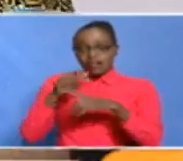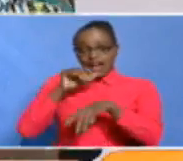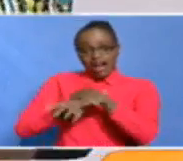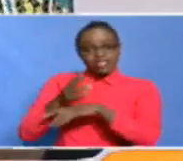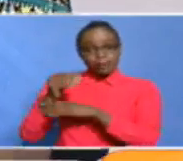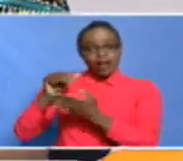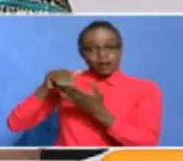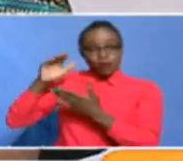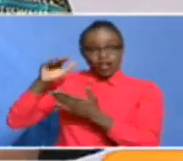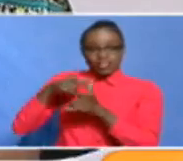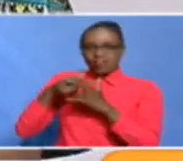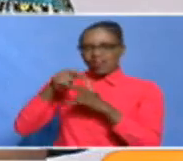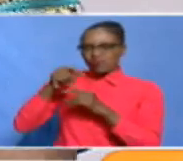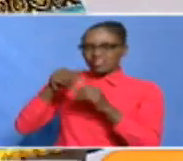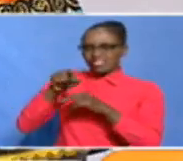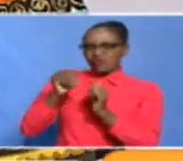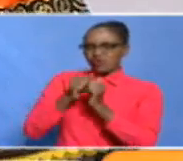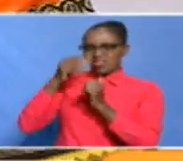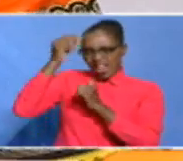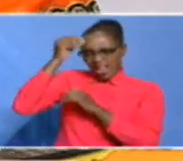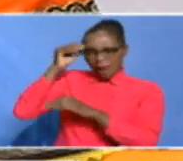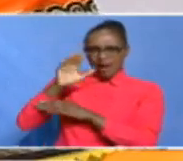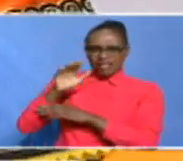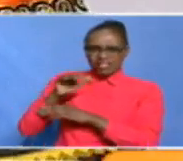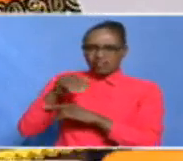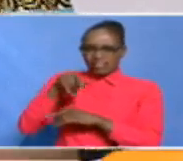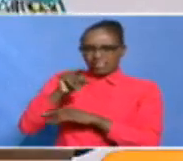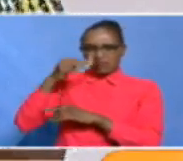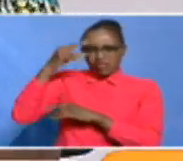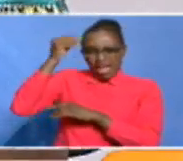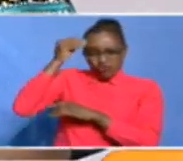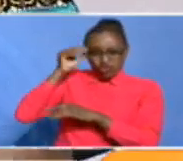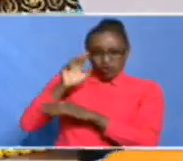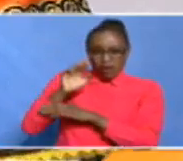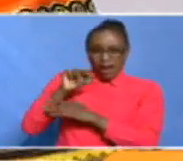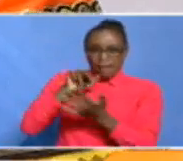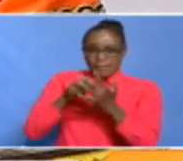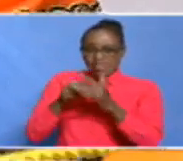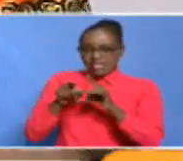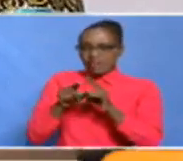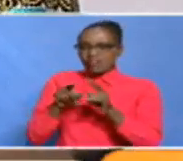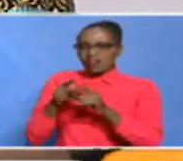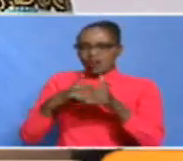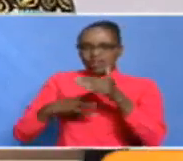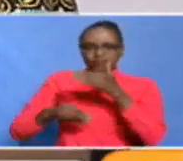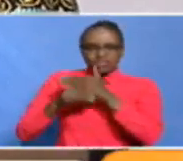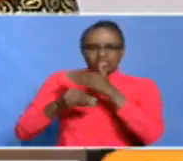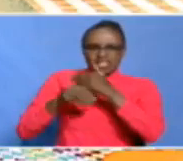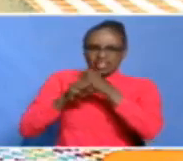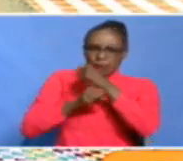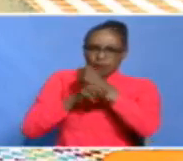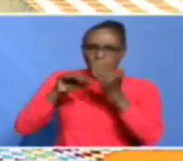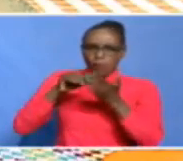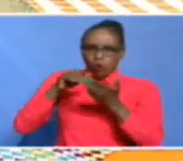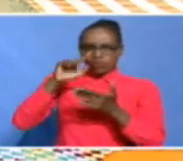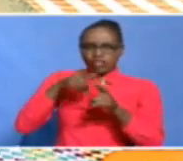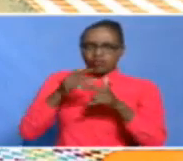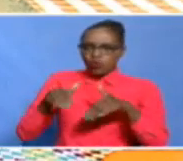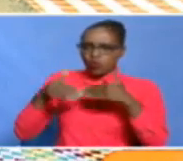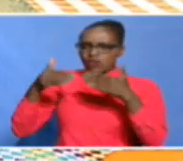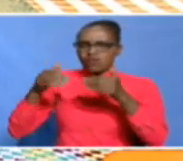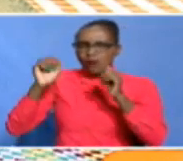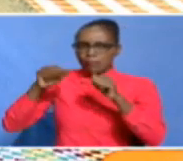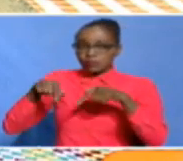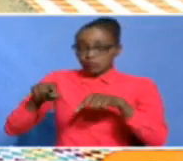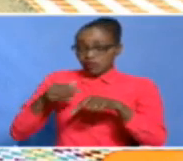sana kumliko yeye na elimu zake nyingi. Ama inaweza kuwa yeye na elimu yake ikawa wewe ndio mwenye kumchangia zaidi ile elimu yake, itampaje uwezekano